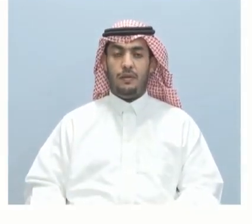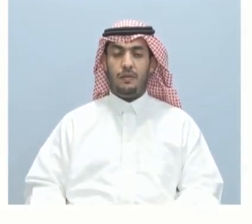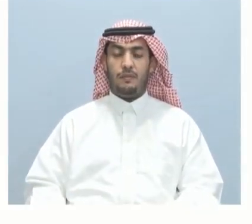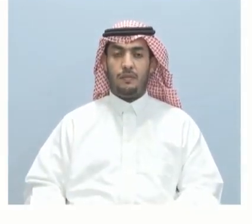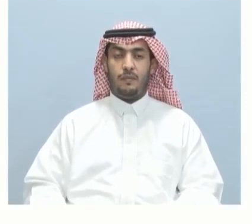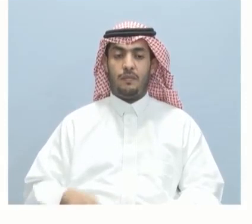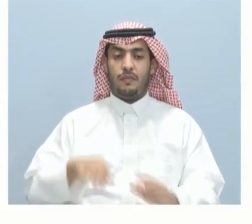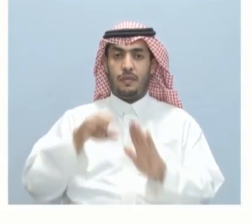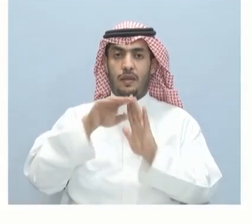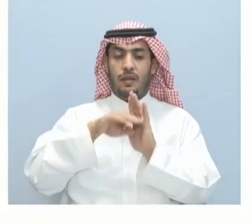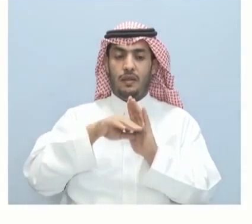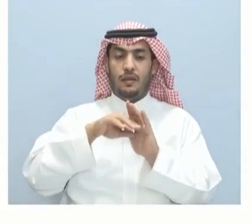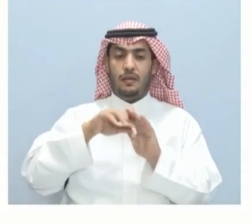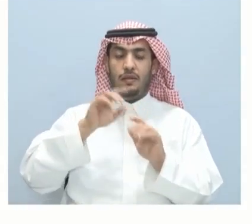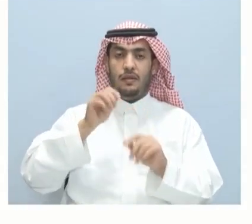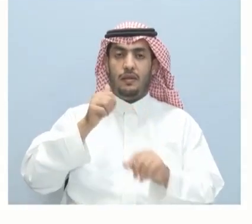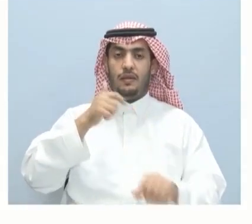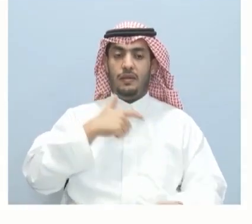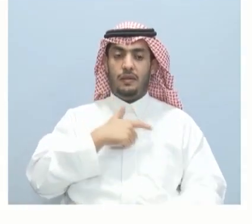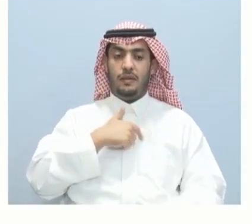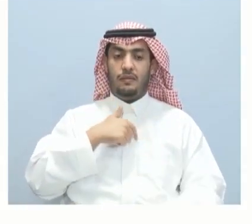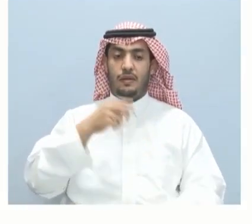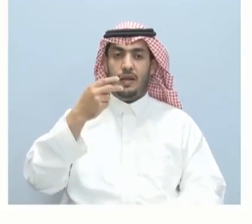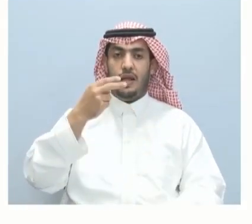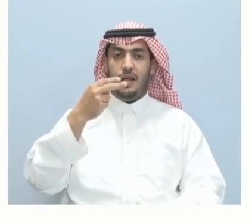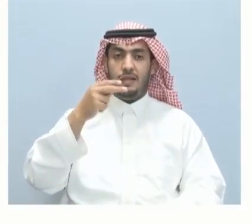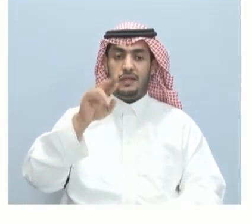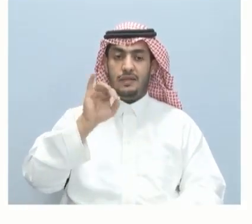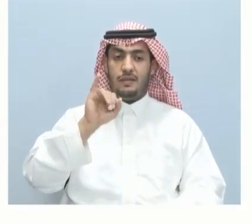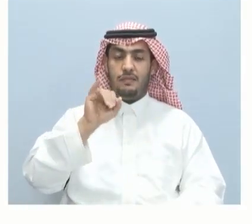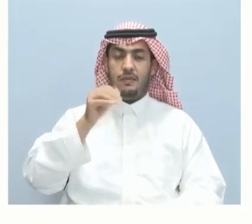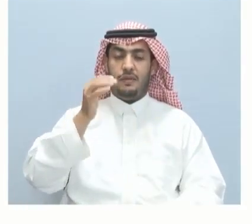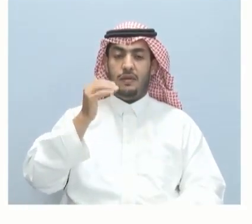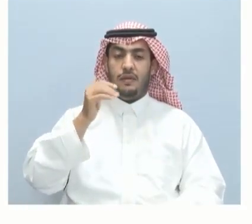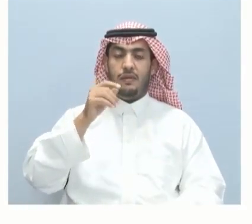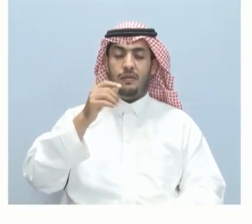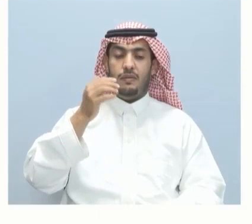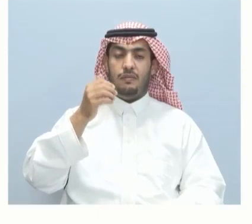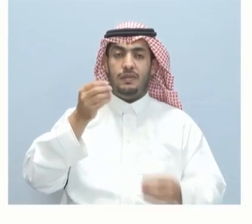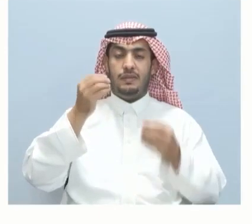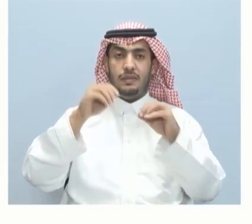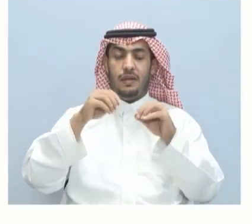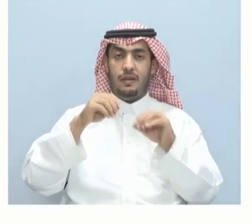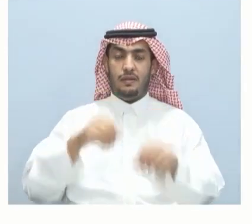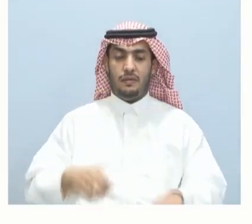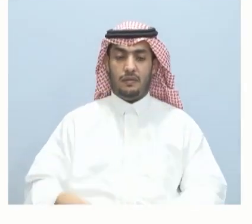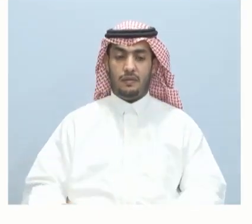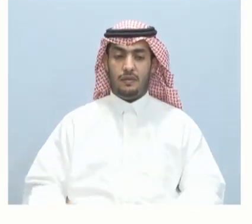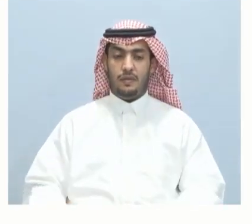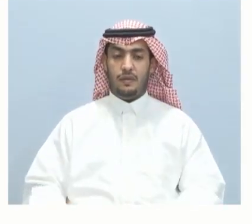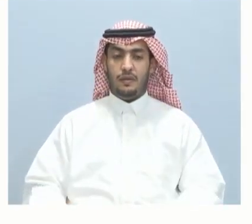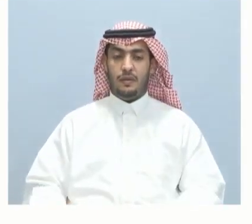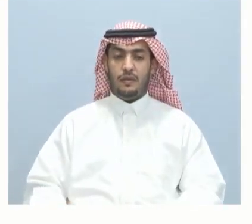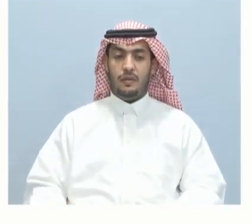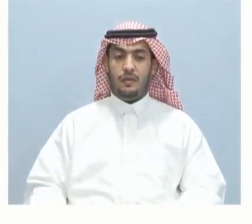بالقانون المستخدم هذا عباره عن ماذا العزم احسنتم ت في حين ان اكبر قوه يمكن التاثير عليها اقرا جيدا اكبر